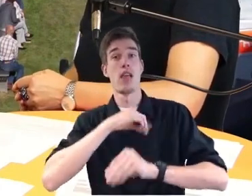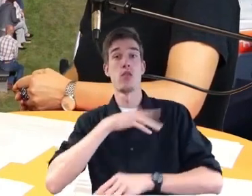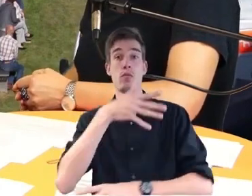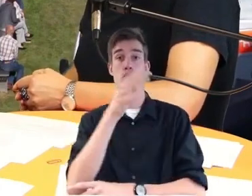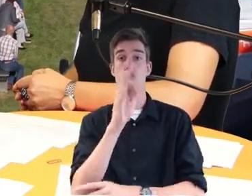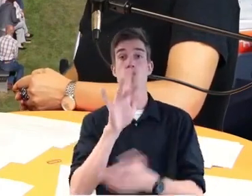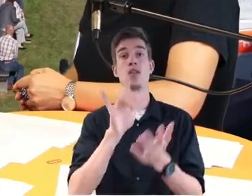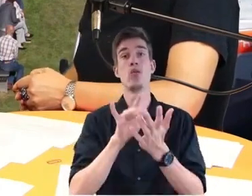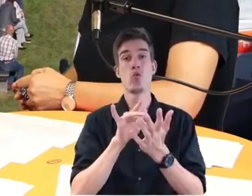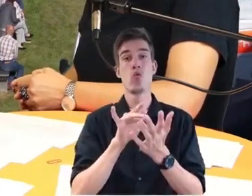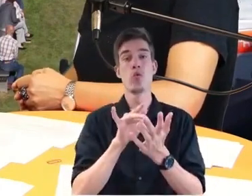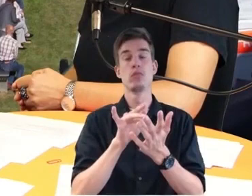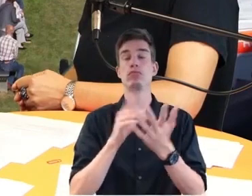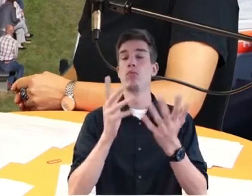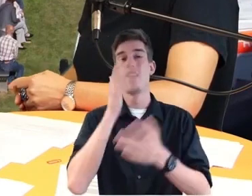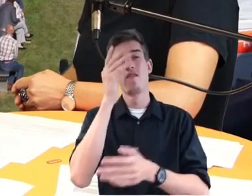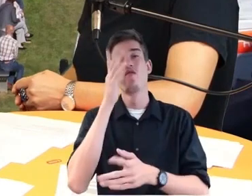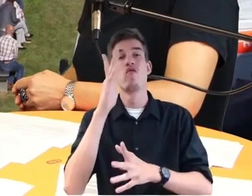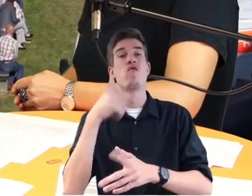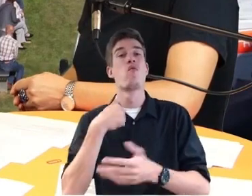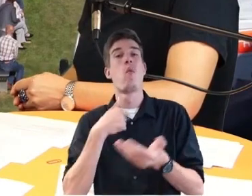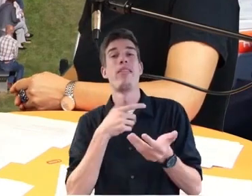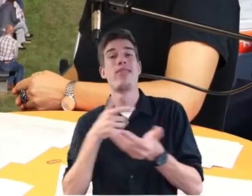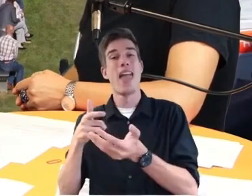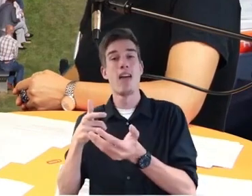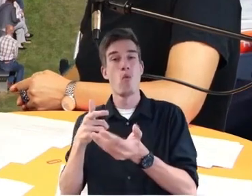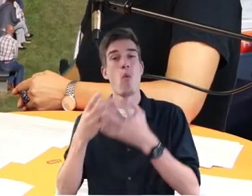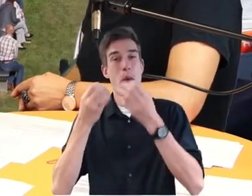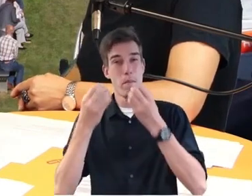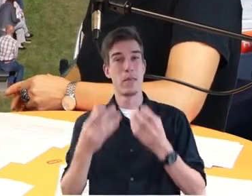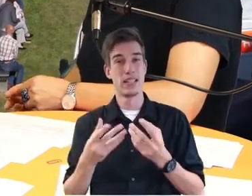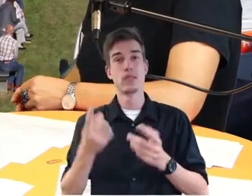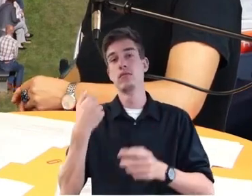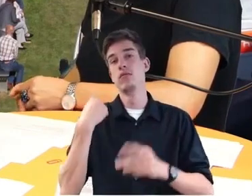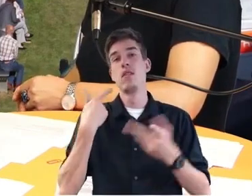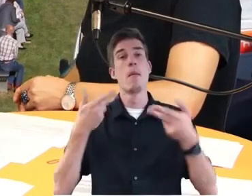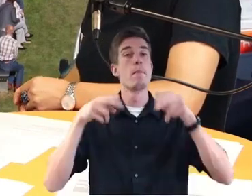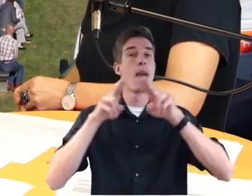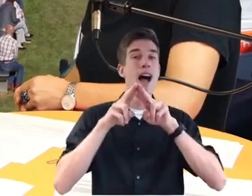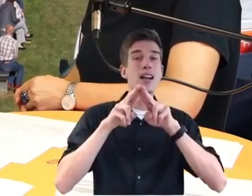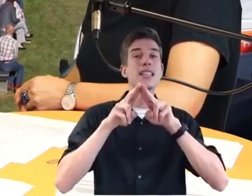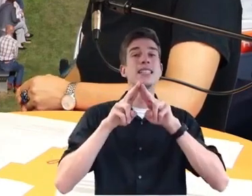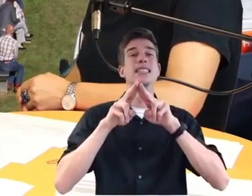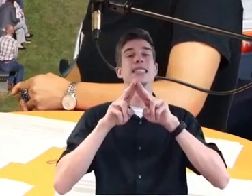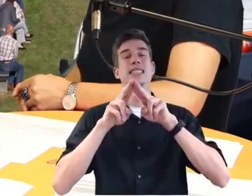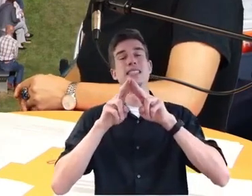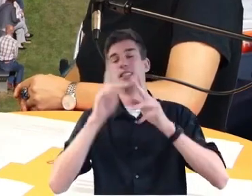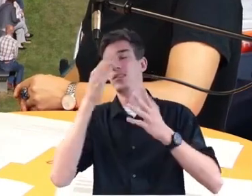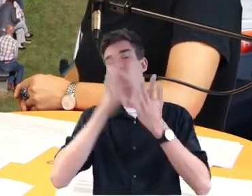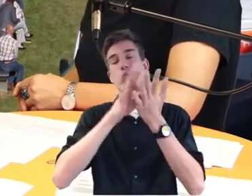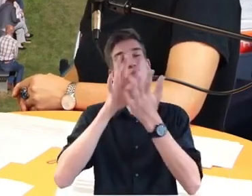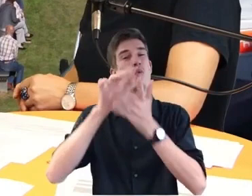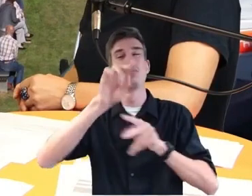den Ereignissen, zum Beispiel Terroranschläge in Paris und in Brüssel kam.